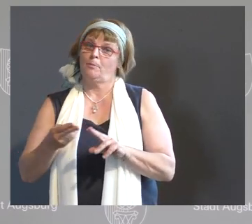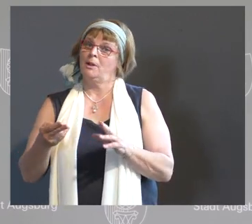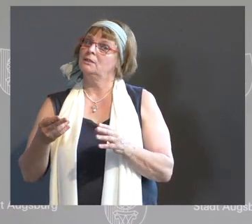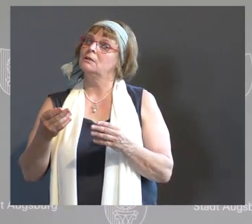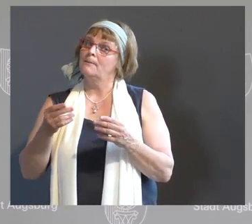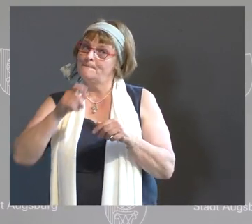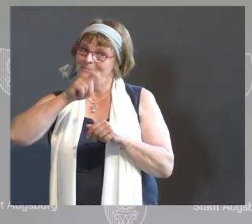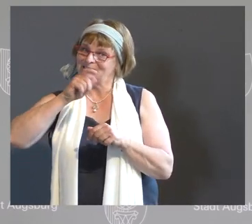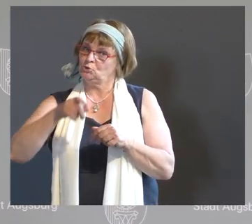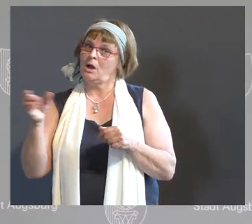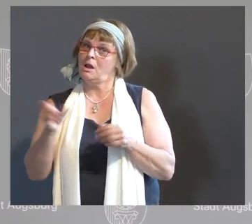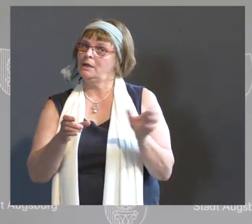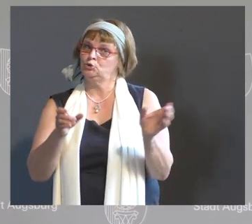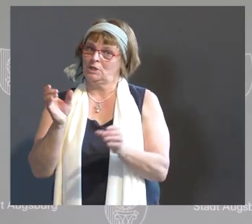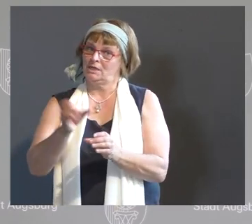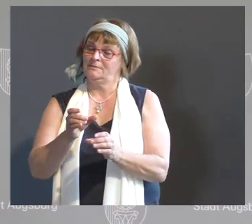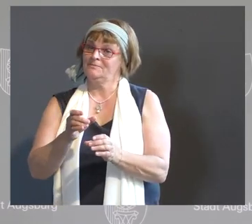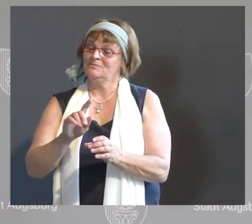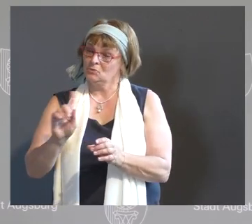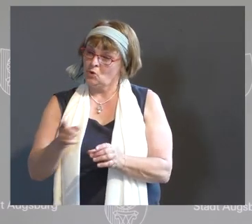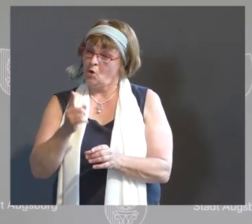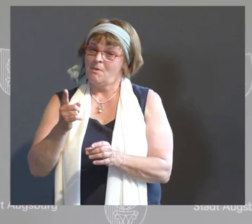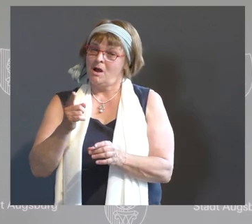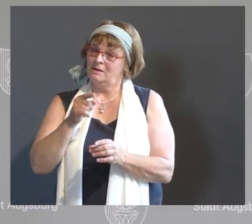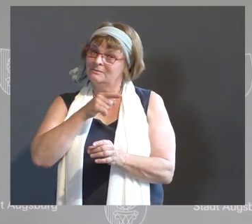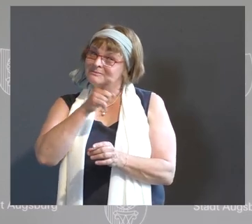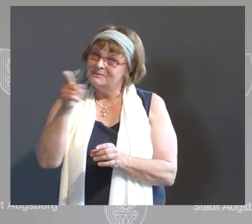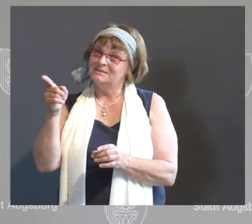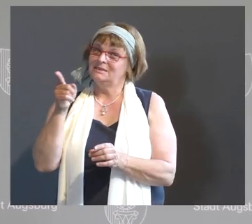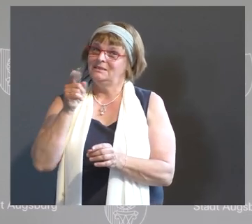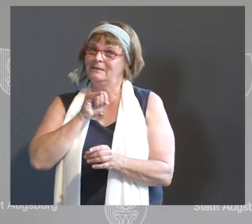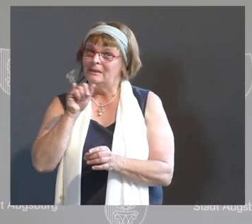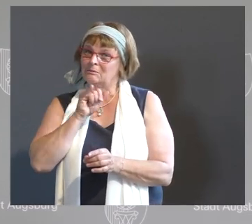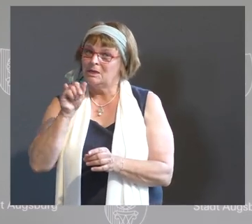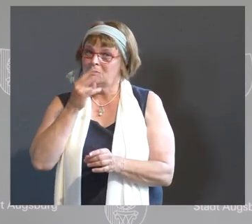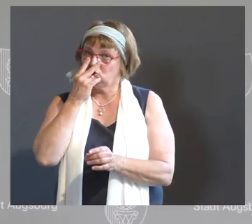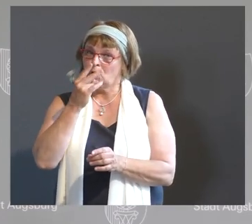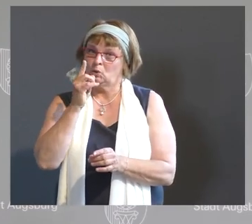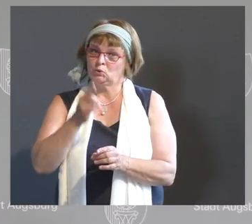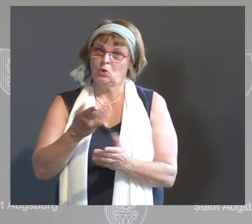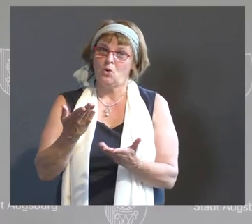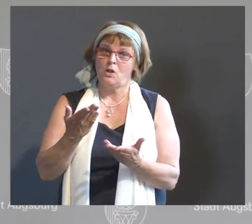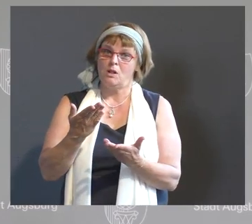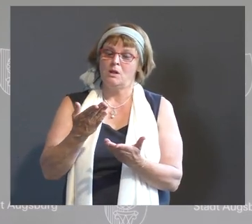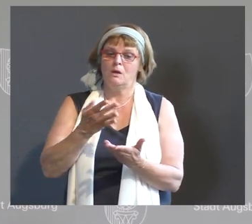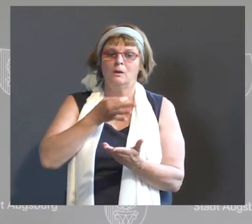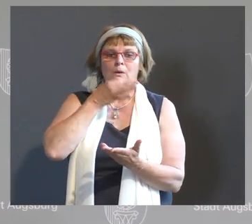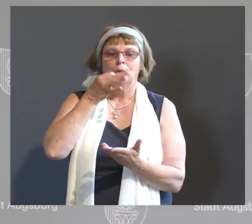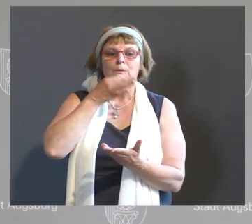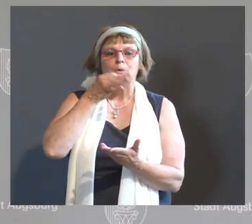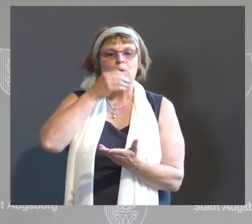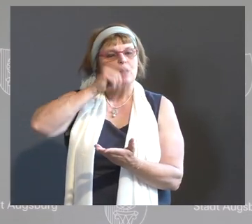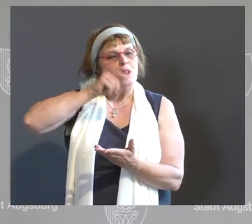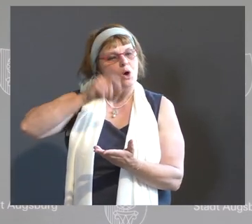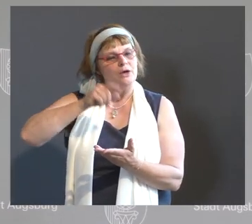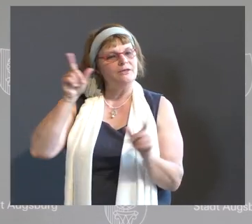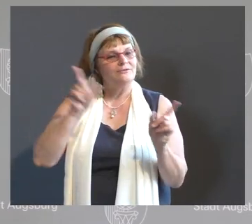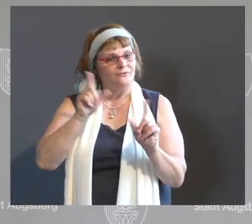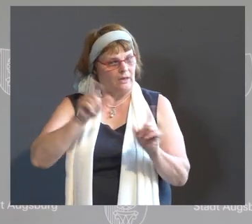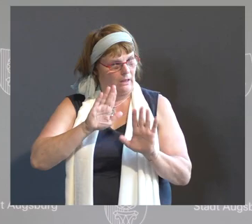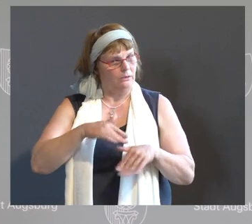da sein. Nochmal, wir sollten wirklich immer im Blick haben, es gibt die Jugend, die feiern will, das unterstützen